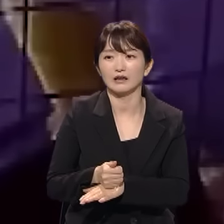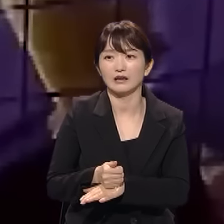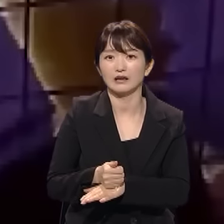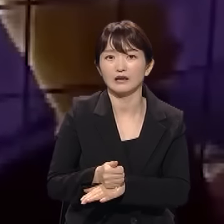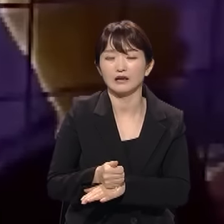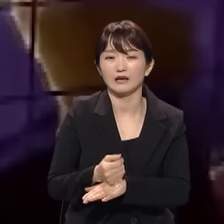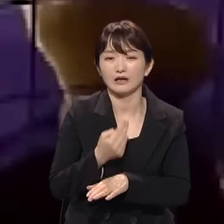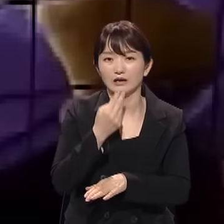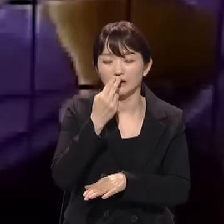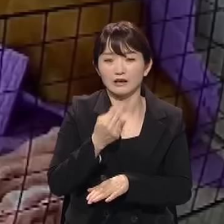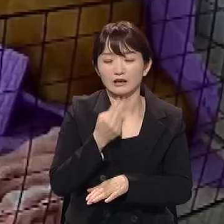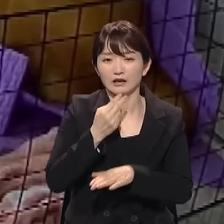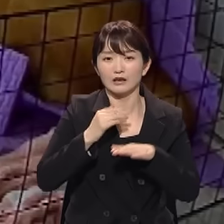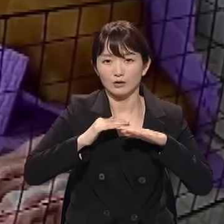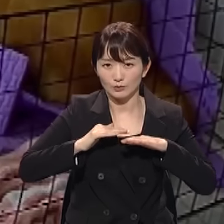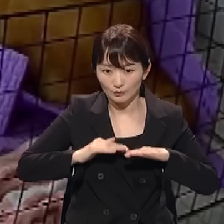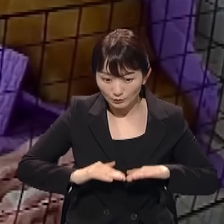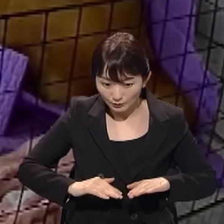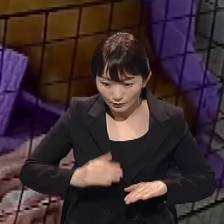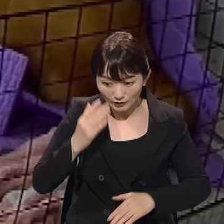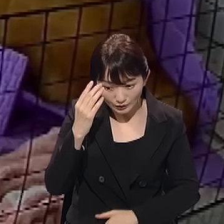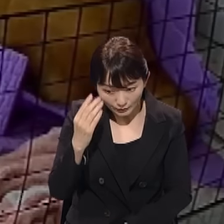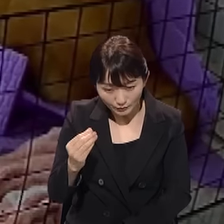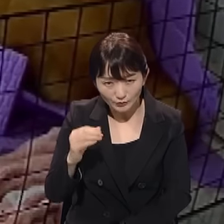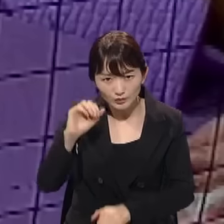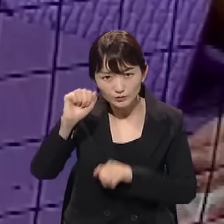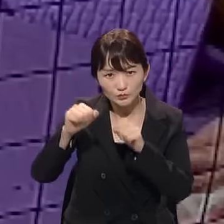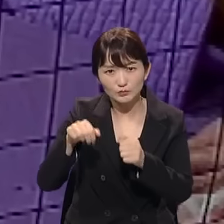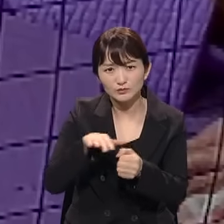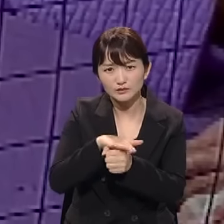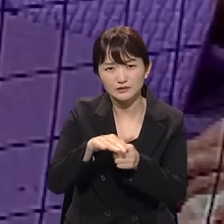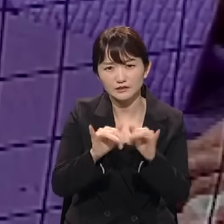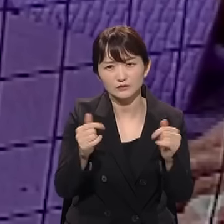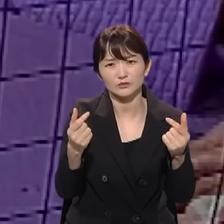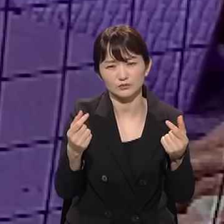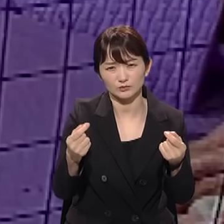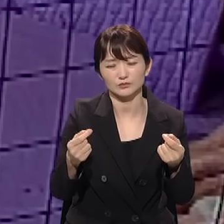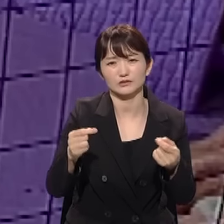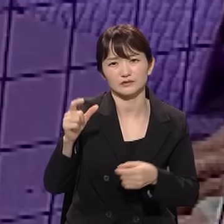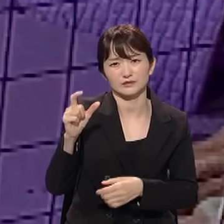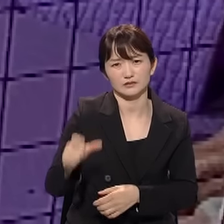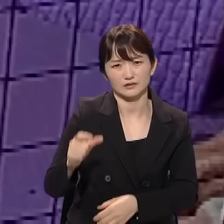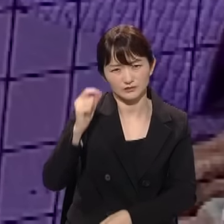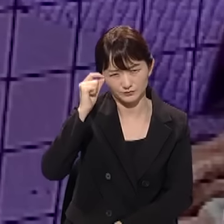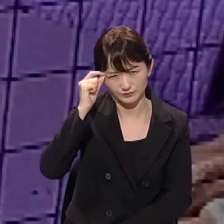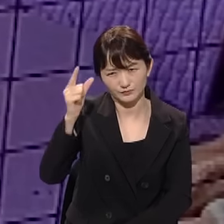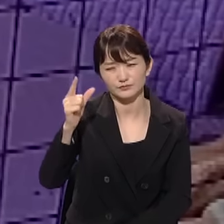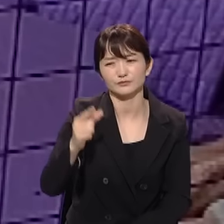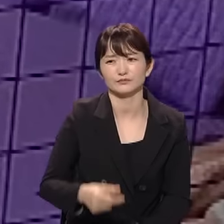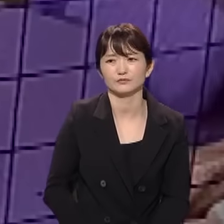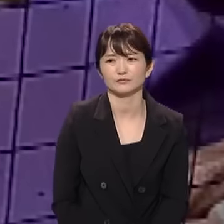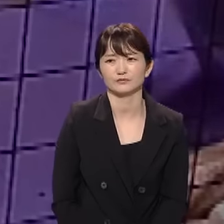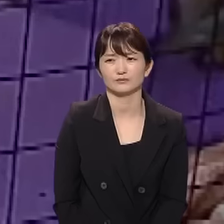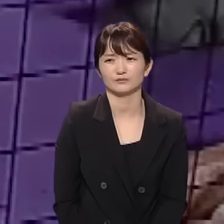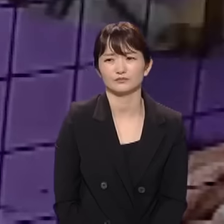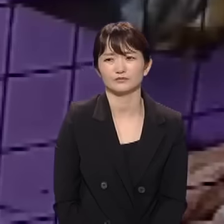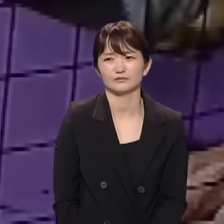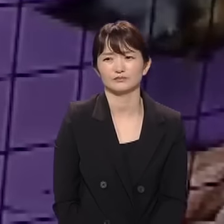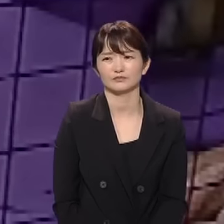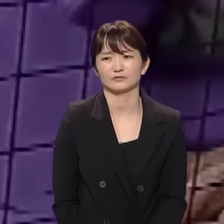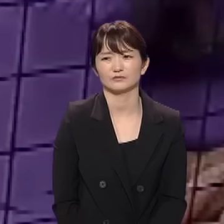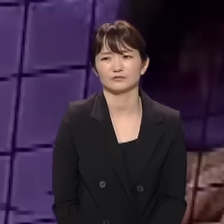가쁜 숨을 몰아쉽니다. 이런 걸 보면 동물의 모성애도 인간 못지않게 강하고 위대한 것 같습니다. 저 완전 그냥 다 뜯어놓은